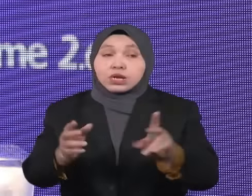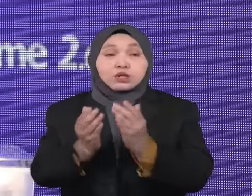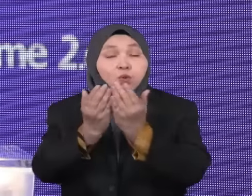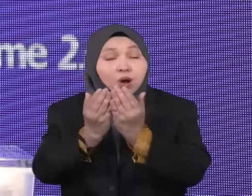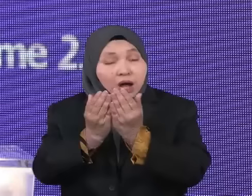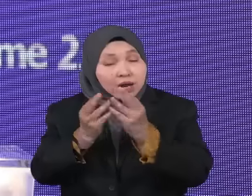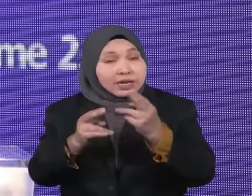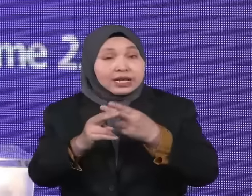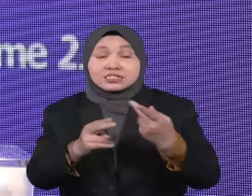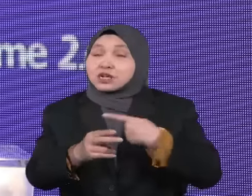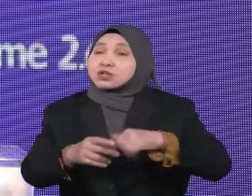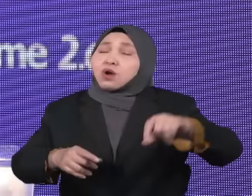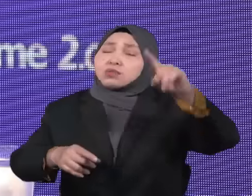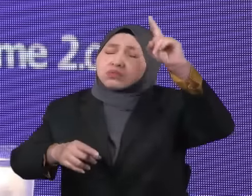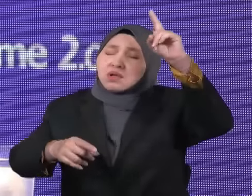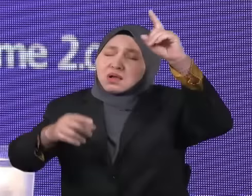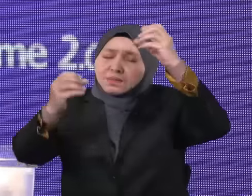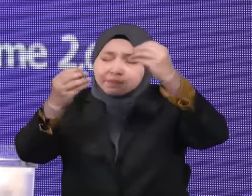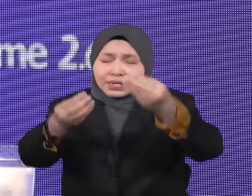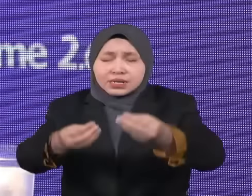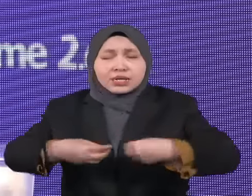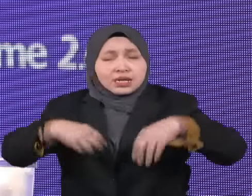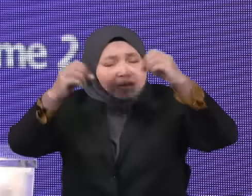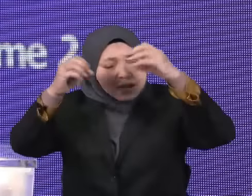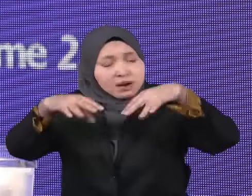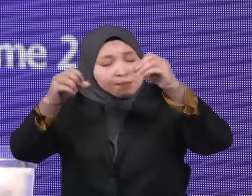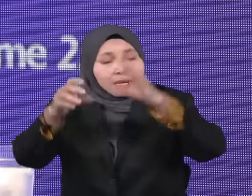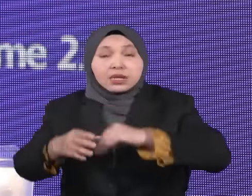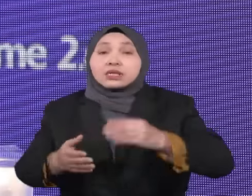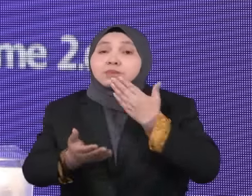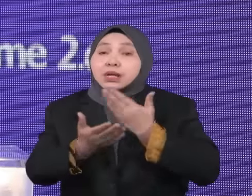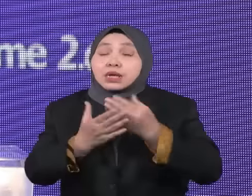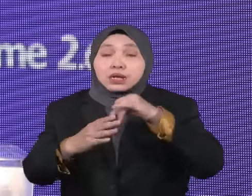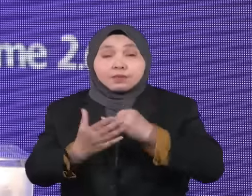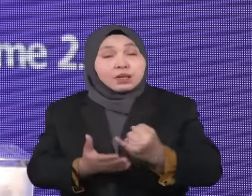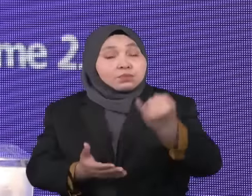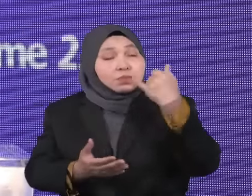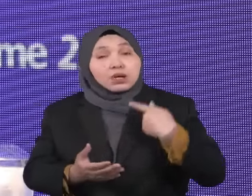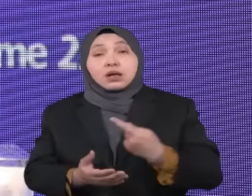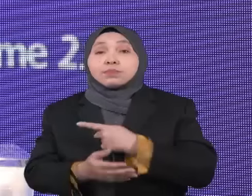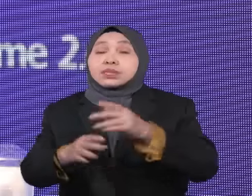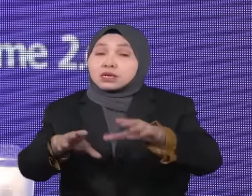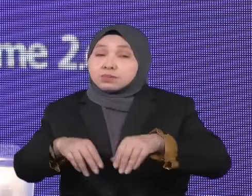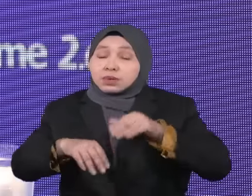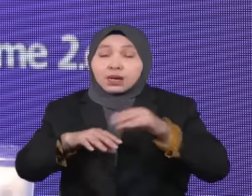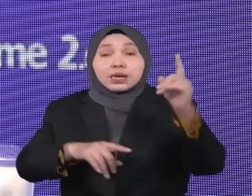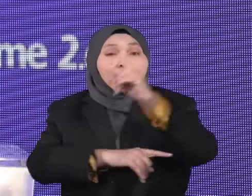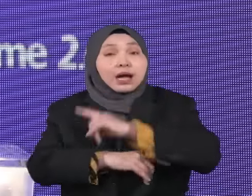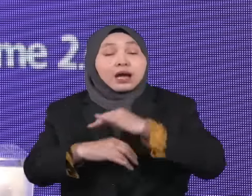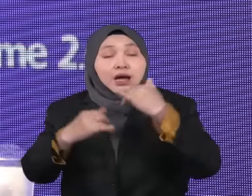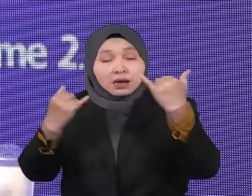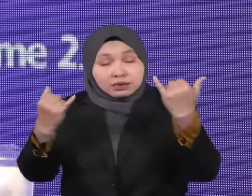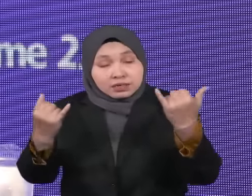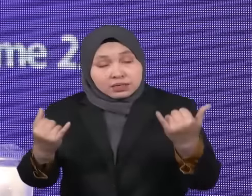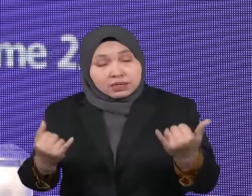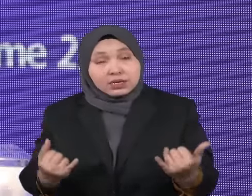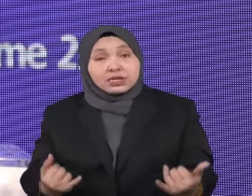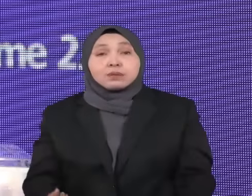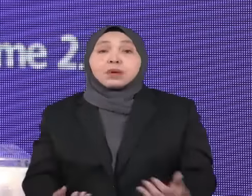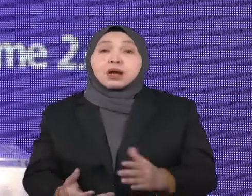kita. Subhanakala ilmalana illa ma'allamtana innaka antal alimul hakim. Rabbi